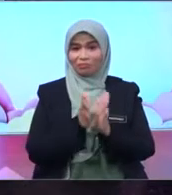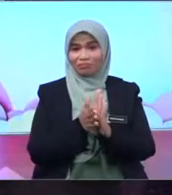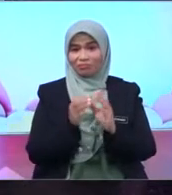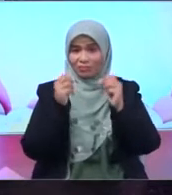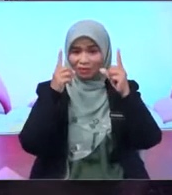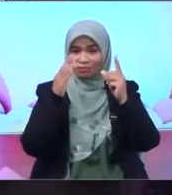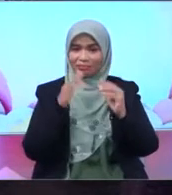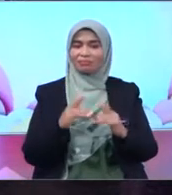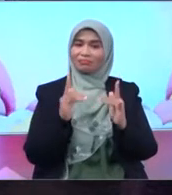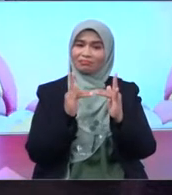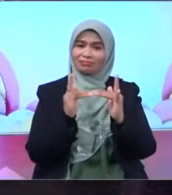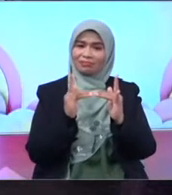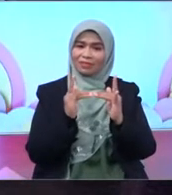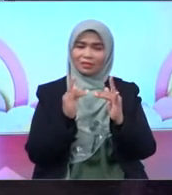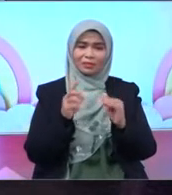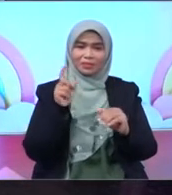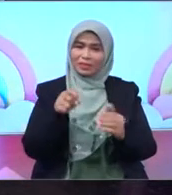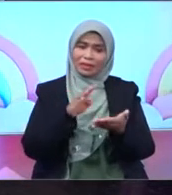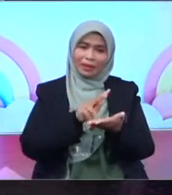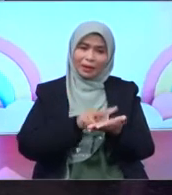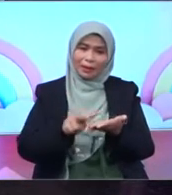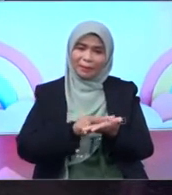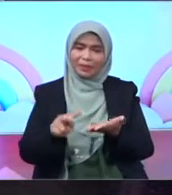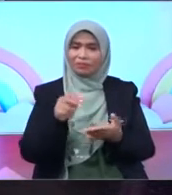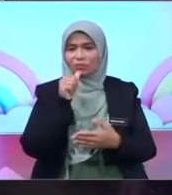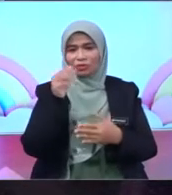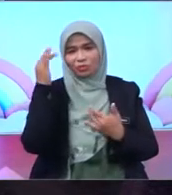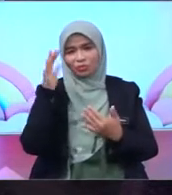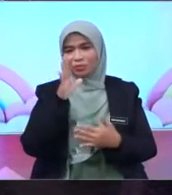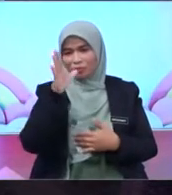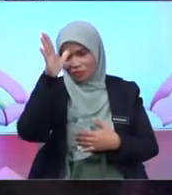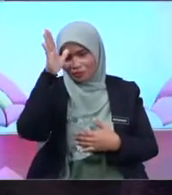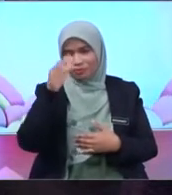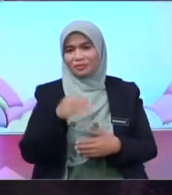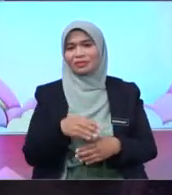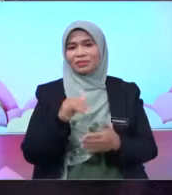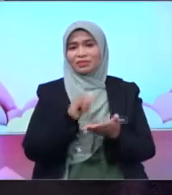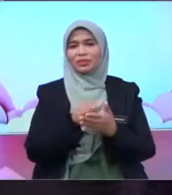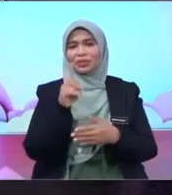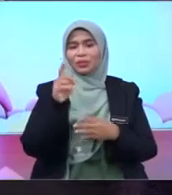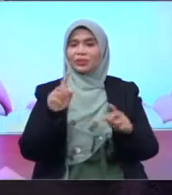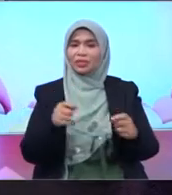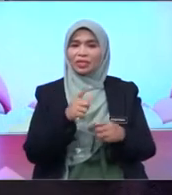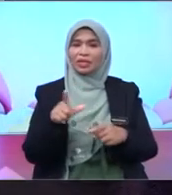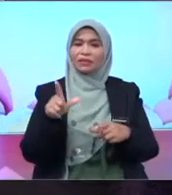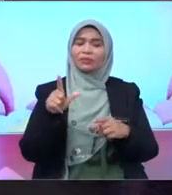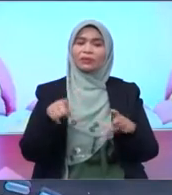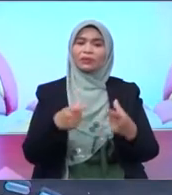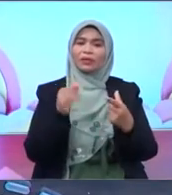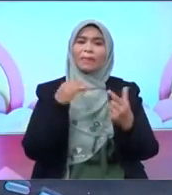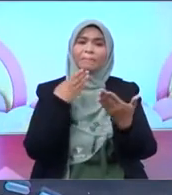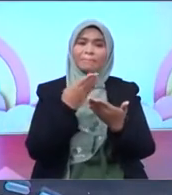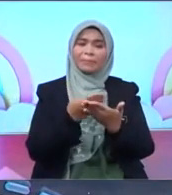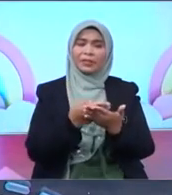tidak kita betah itu menunjukkan satu tingkah laku yang sangat baik nangis bae adalah is kalian terakhir sekali